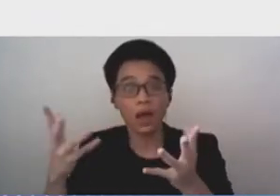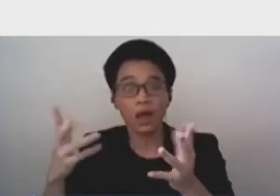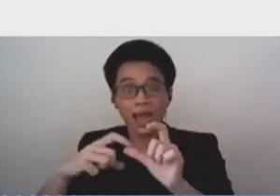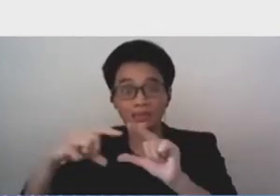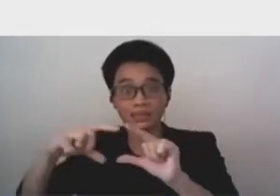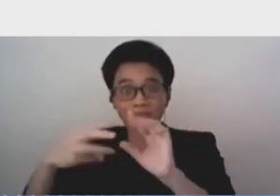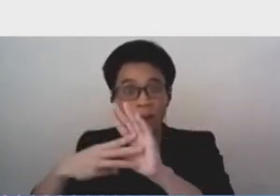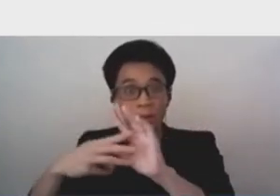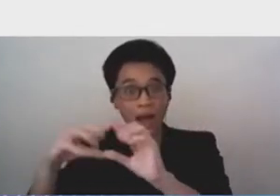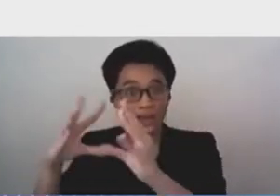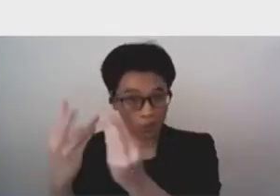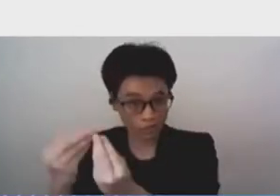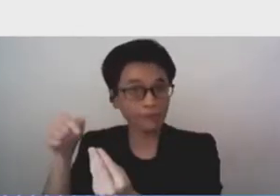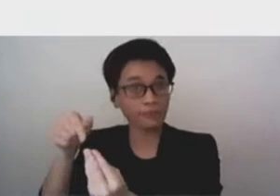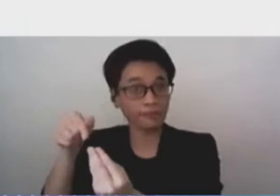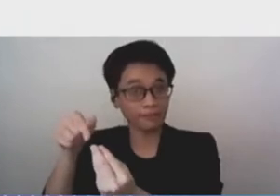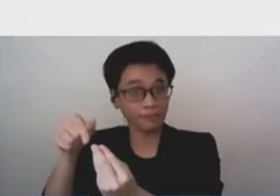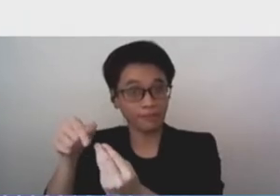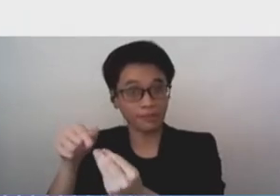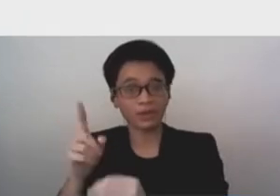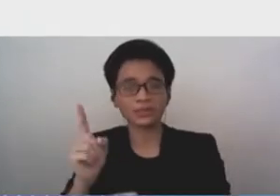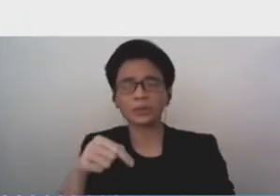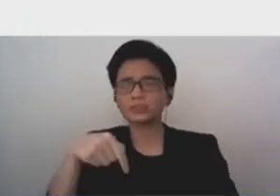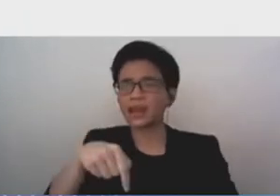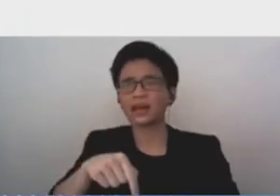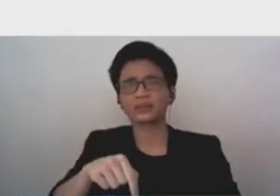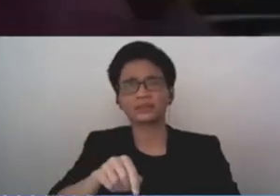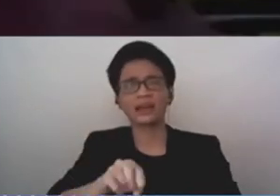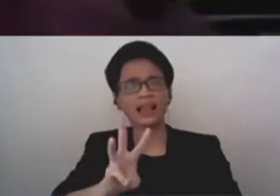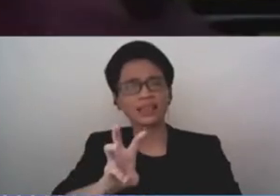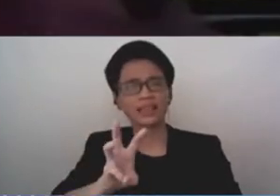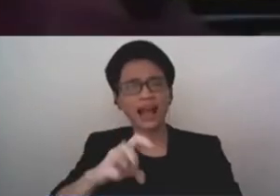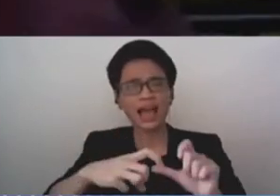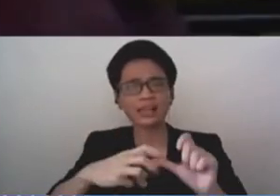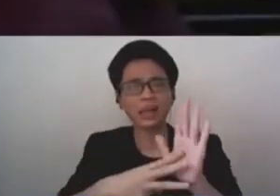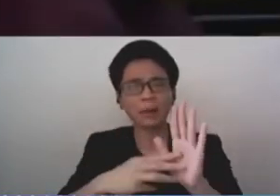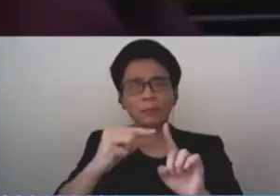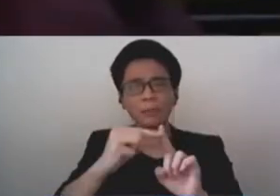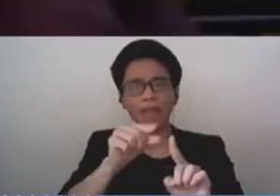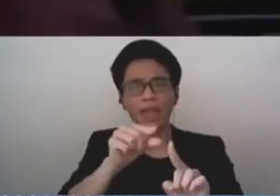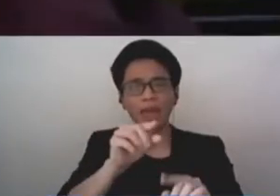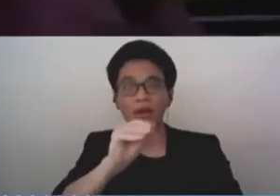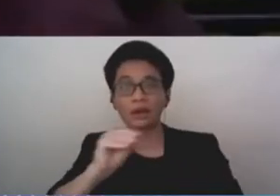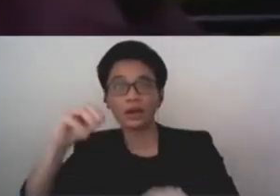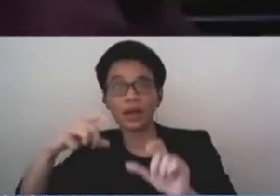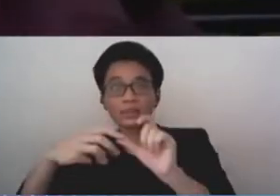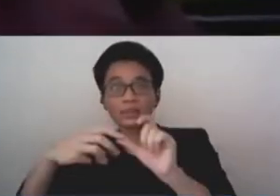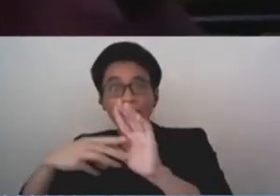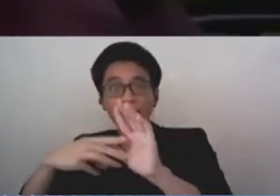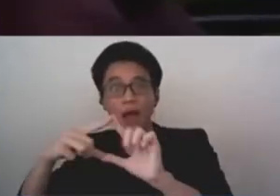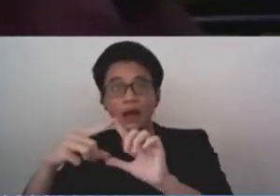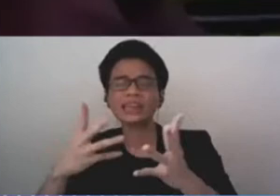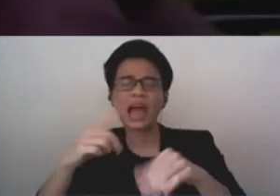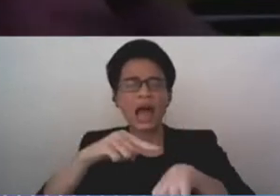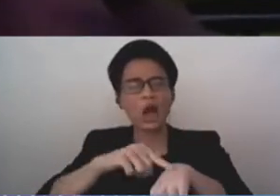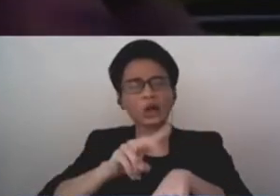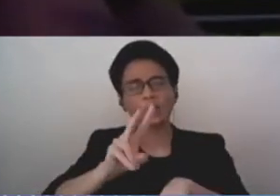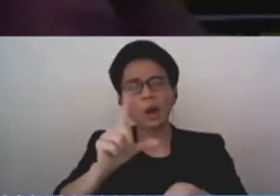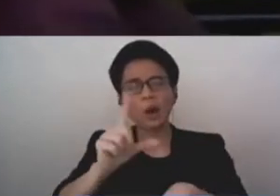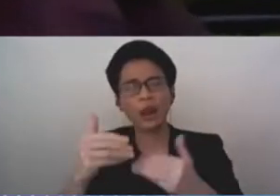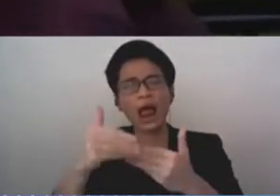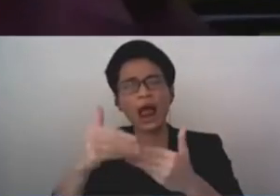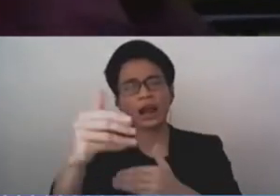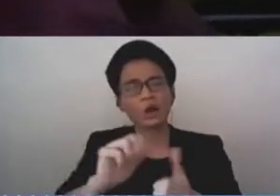kalau misalkan saya boleh. Karena udah kelas 9 kan berarti akan naik. Ya, sementara 2 bulan lagi udah mulai hujan.